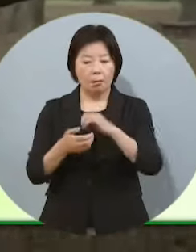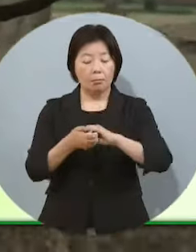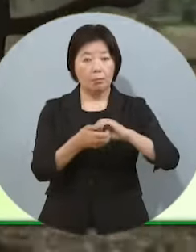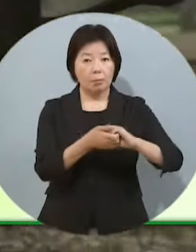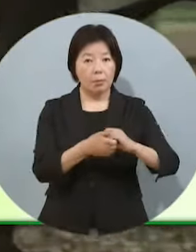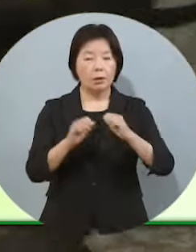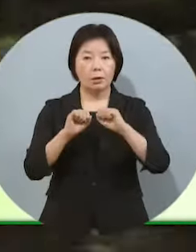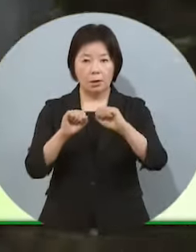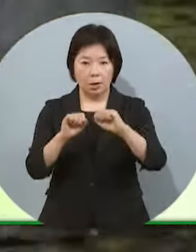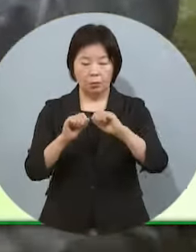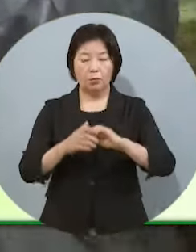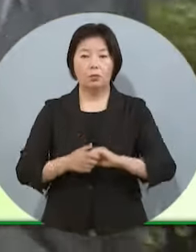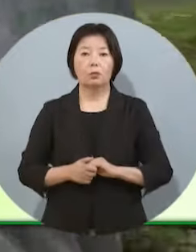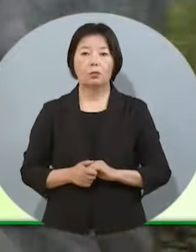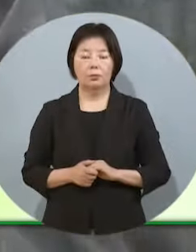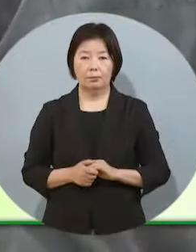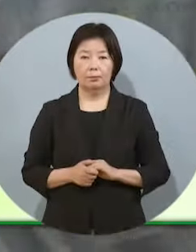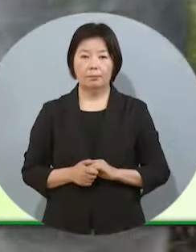に行います。